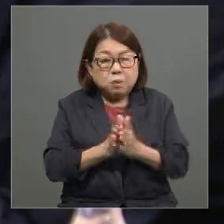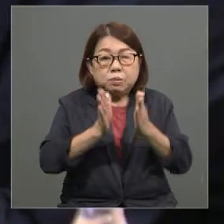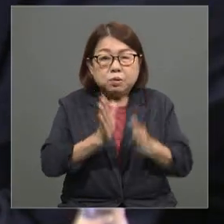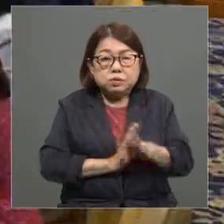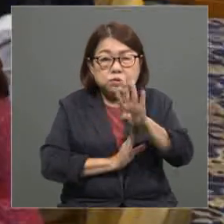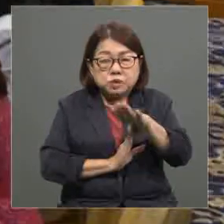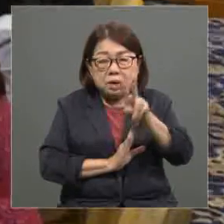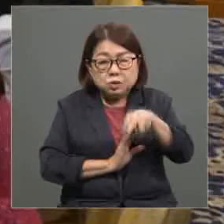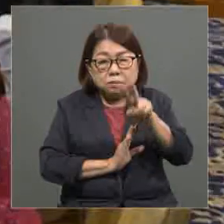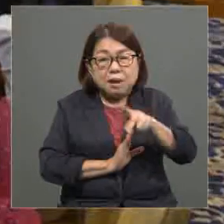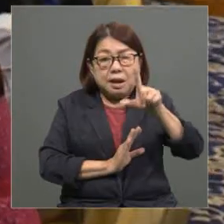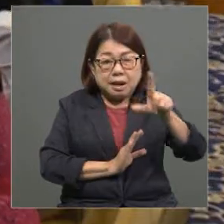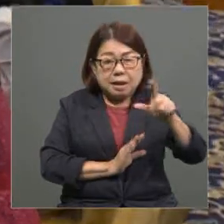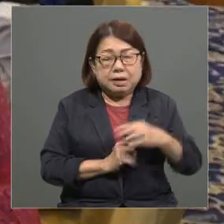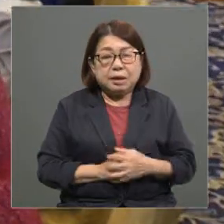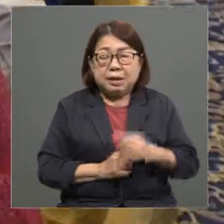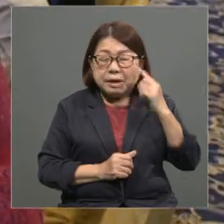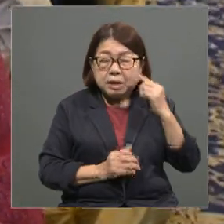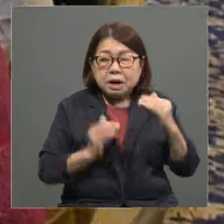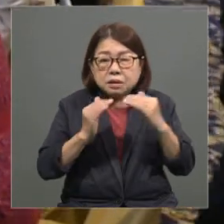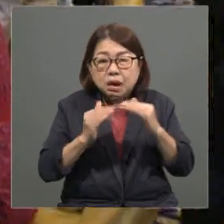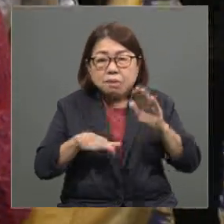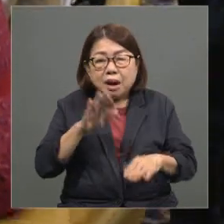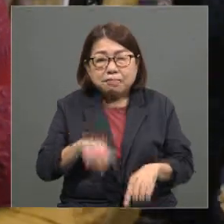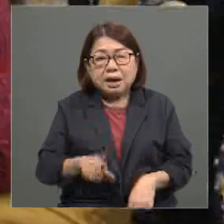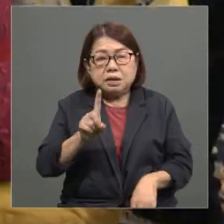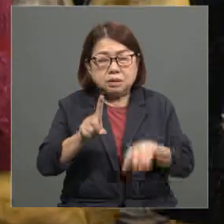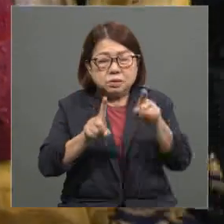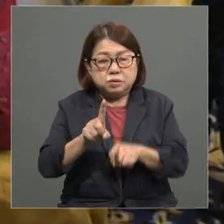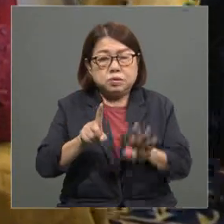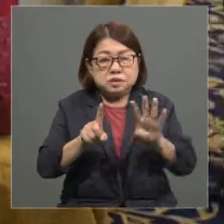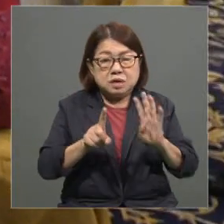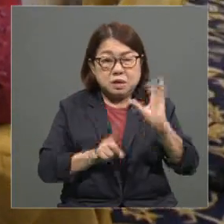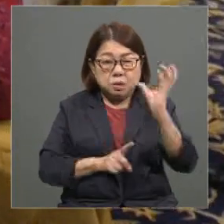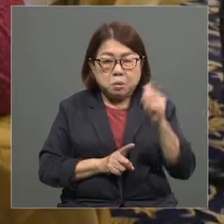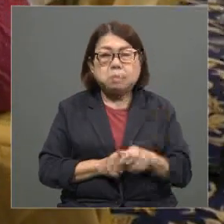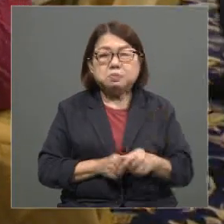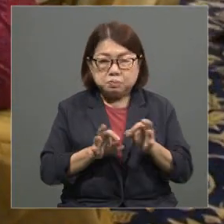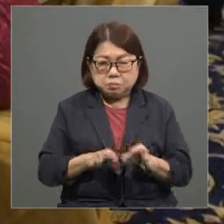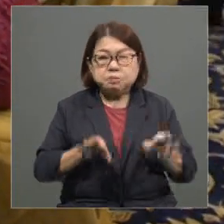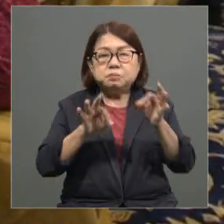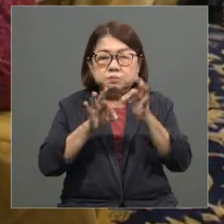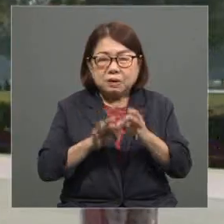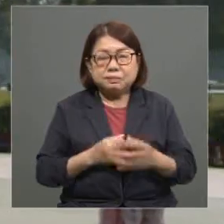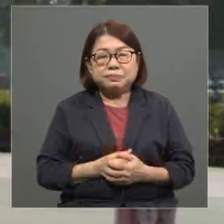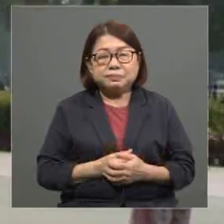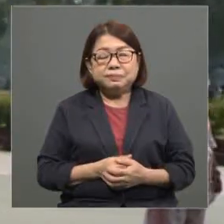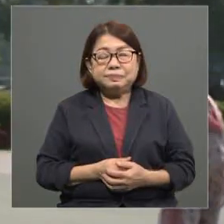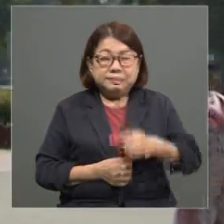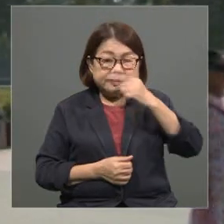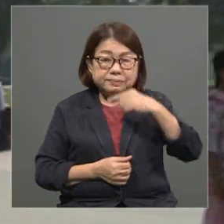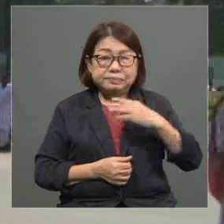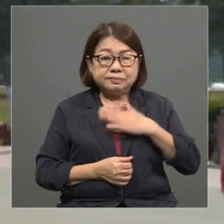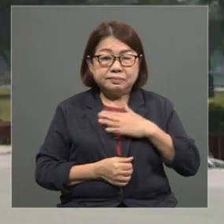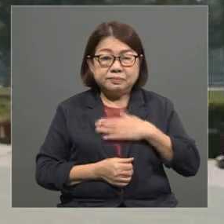าเทียบเป็นอัตราส่วนเนี่ยเทียบเท่ากับ1ใน4ของประชากรโลกจึงมีความสำคัญในหลายมิติเลยแล้วประเทศไทยเร